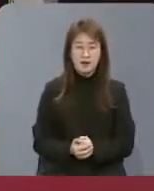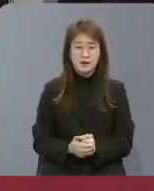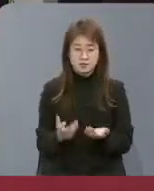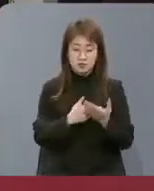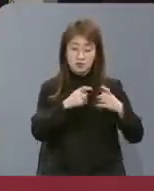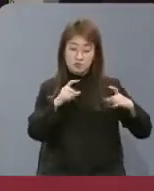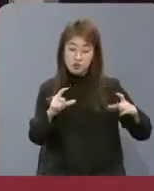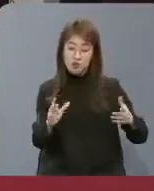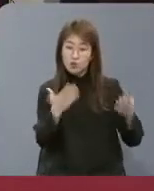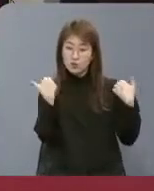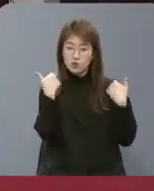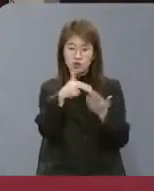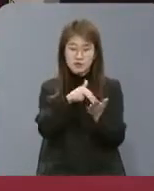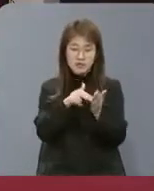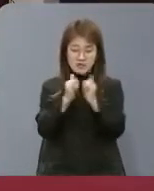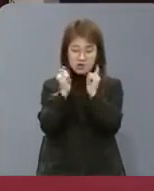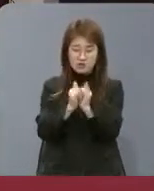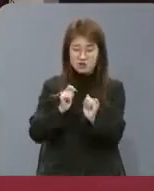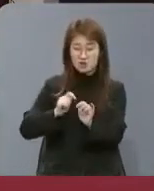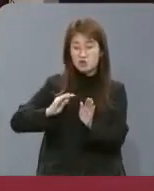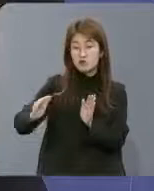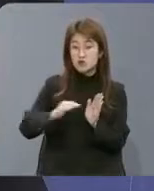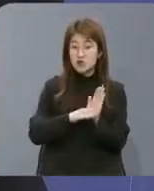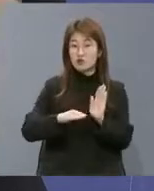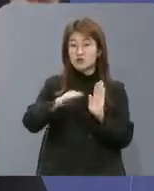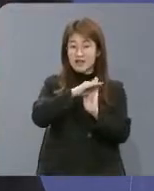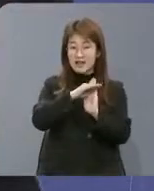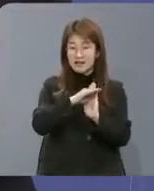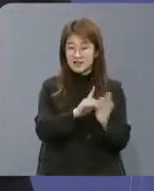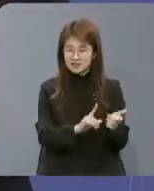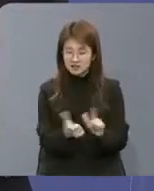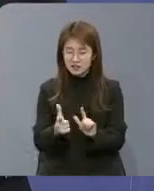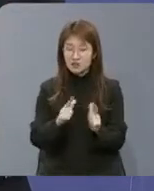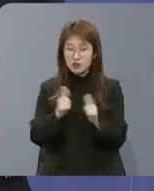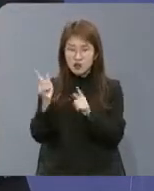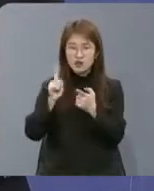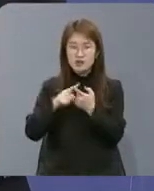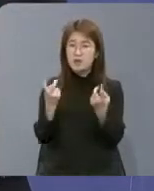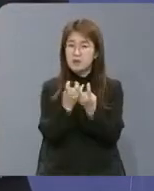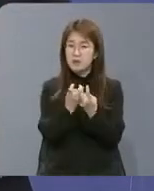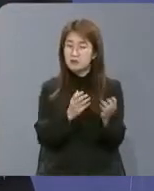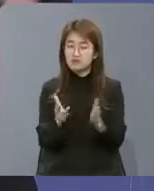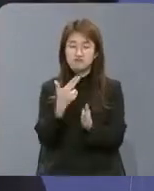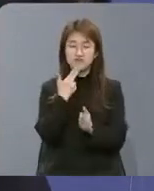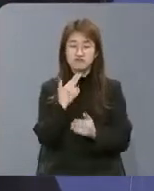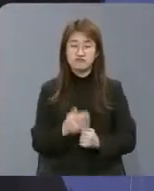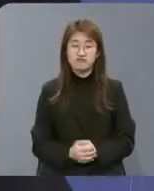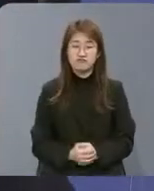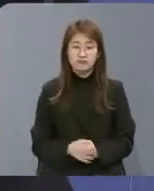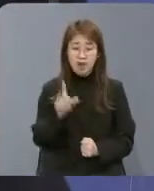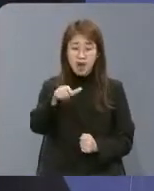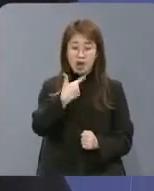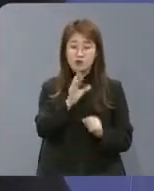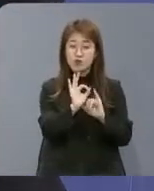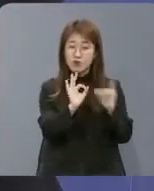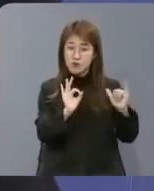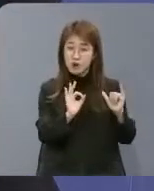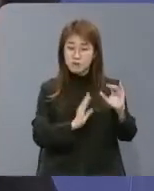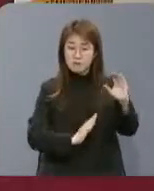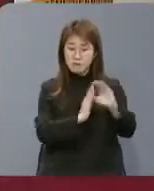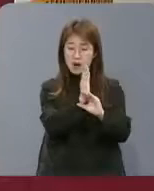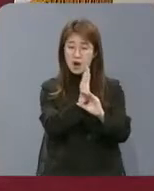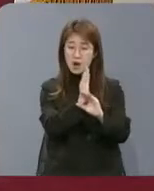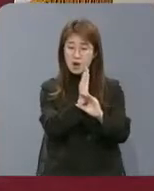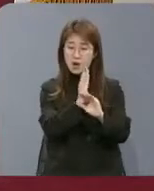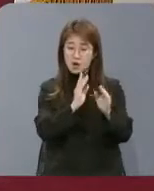제주도는 당분간 사회적 거리두기 격상 등 추가 방역 조치는 없을 것이란 입장입니다. 하루 10명 넘는 확진자가 나올